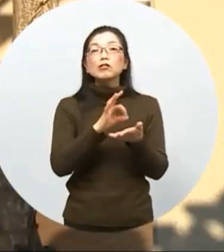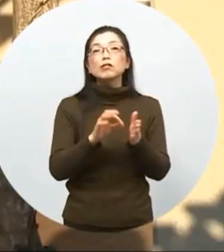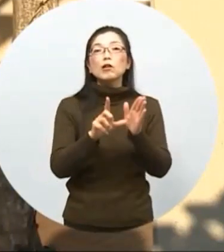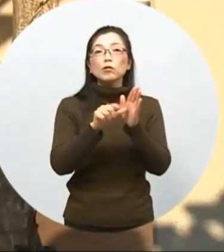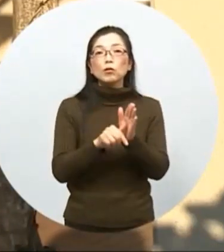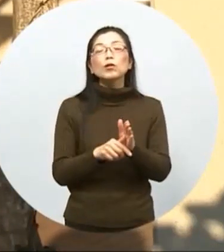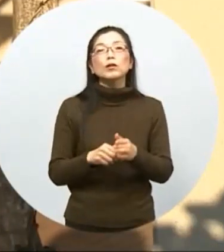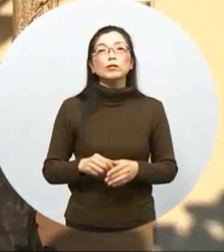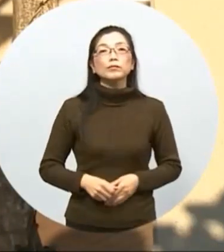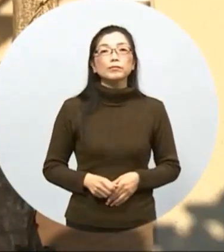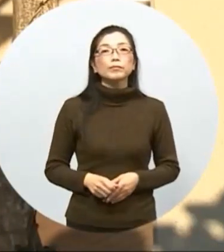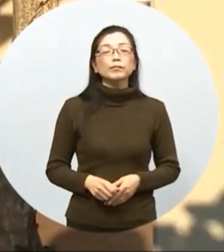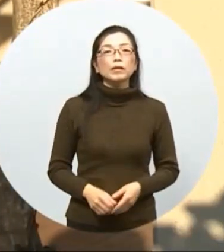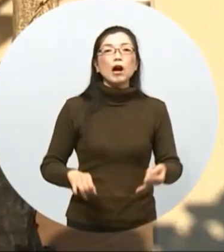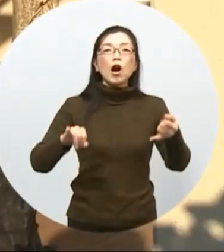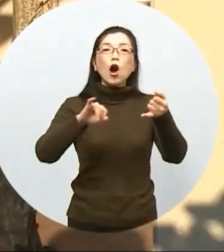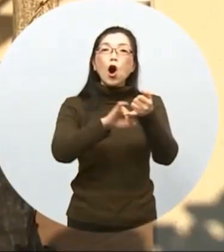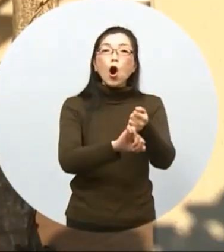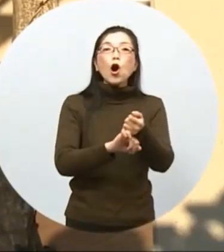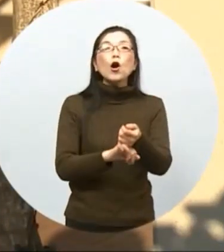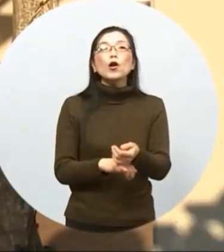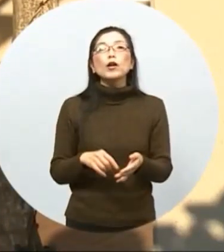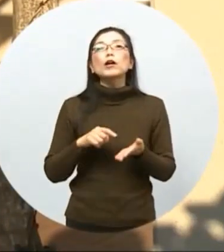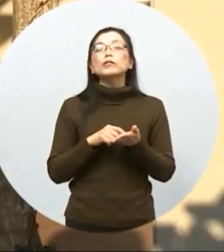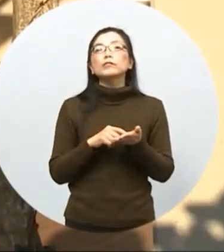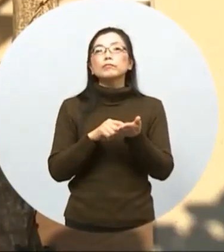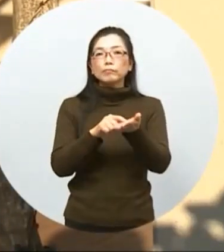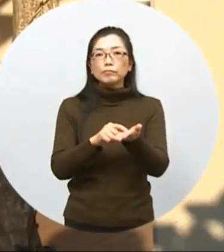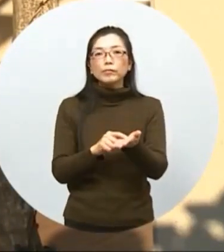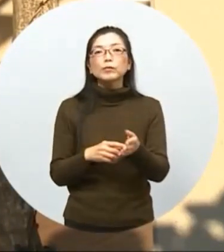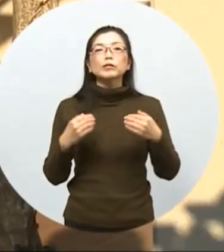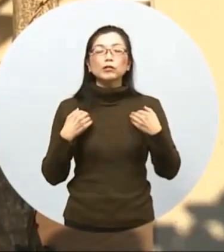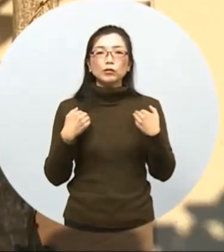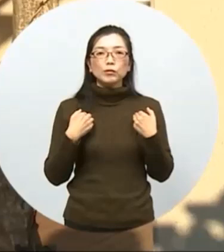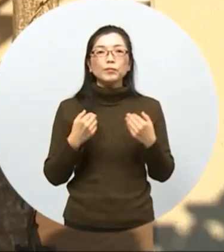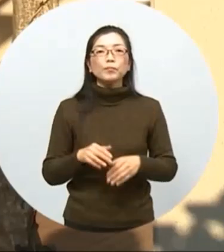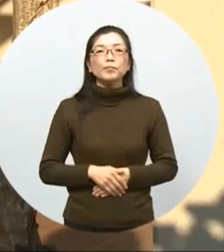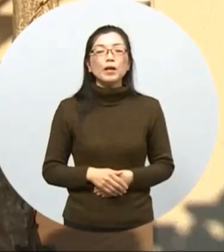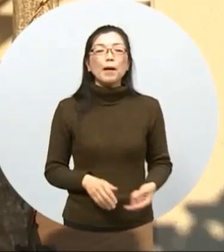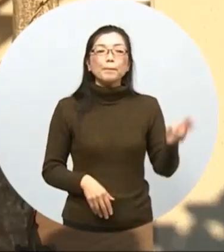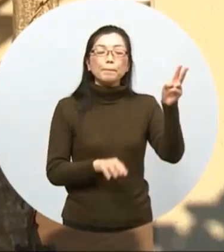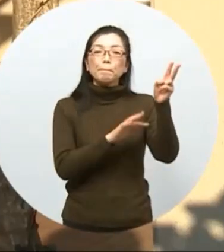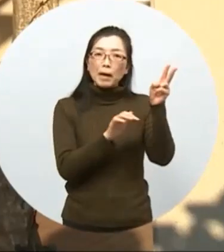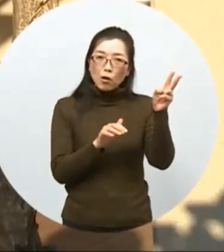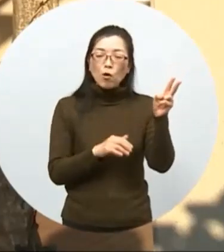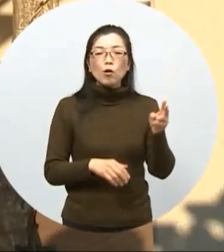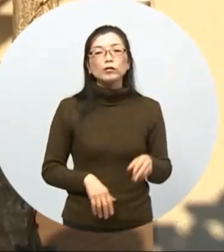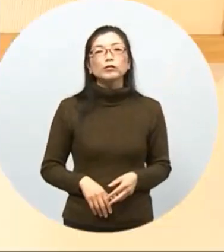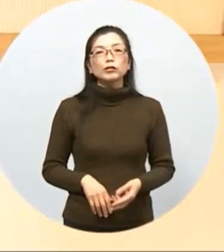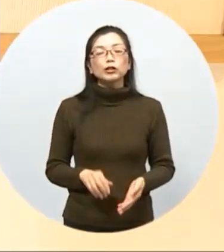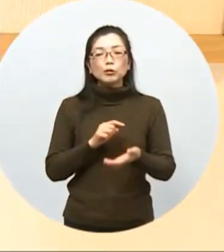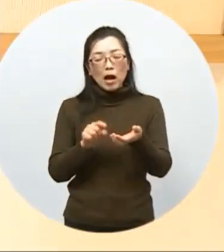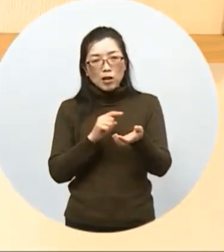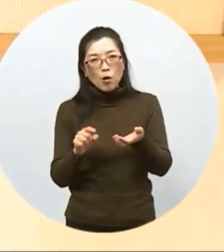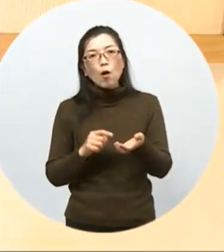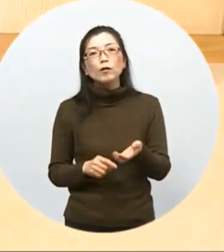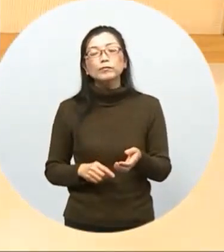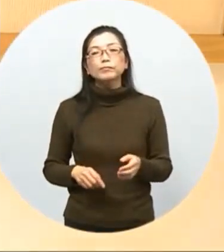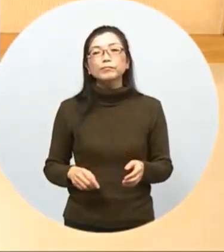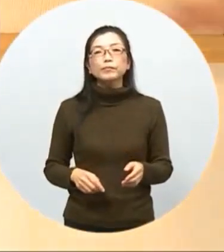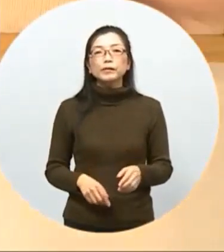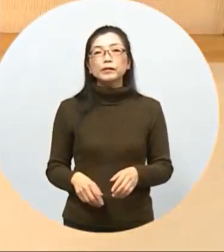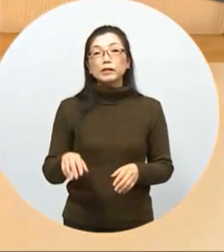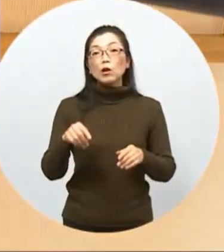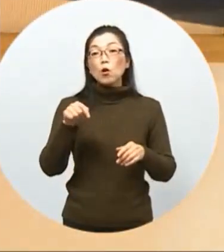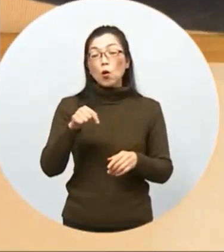共施設予約端末を使って申し込みをしてください。各家庭のパソコン、スマートフォン、また公共施設に置いて